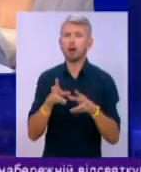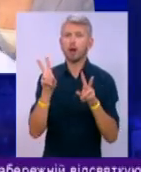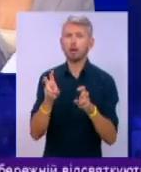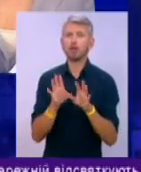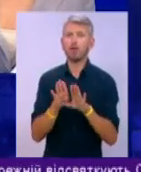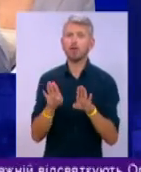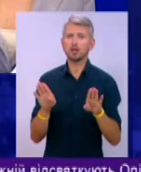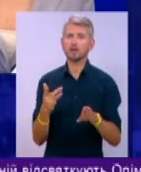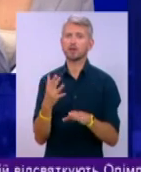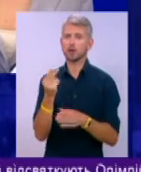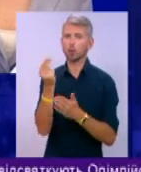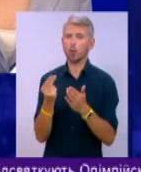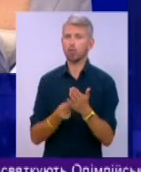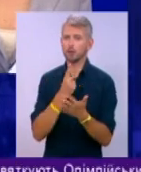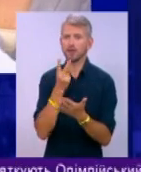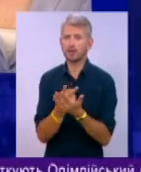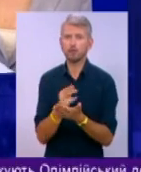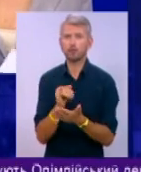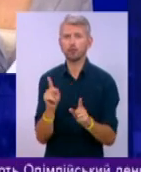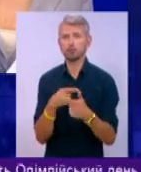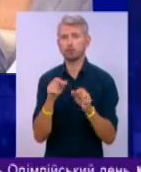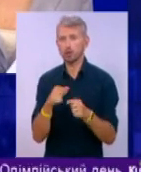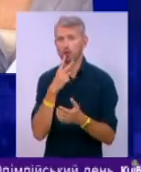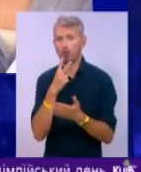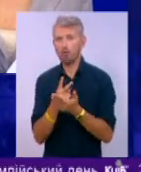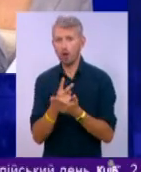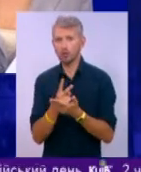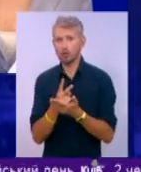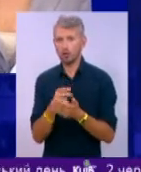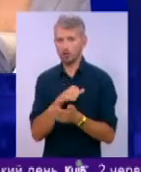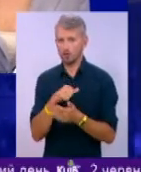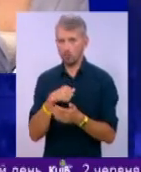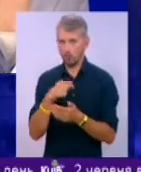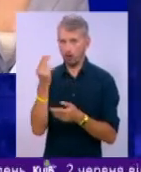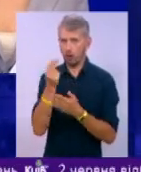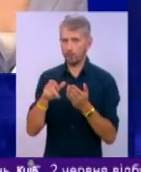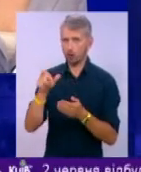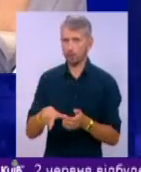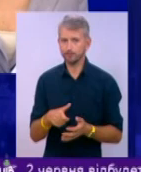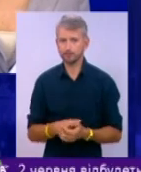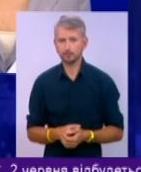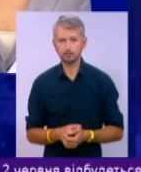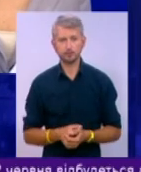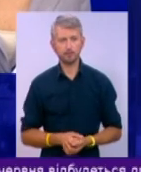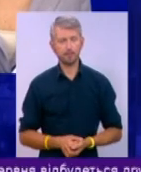назва виставки, скільки робіт представлено і чи можна побачити на відкритті самого автора?